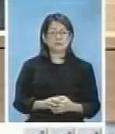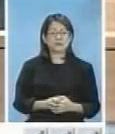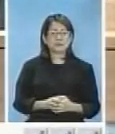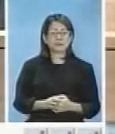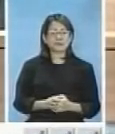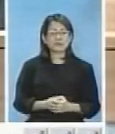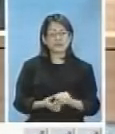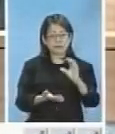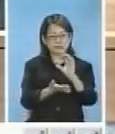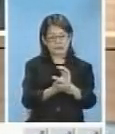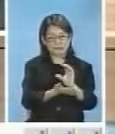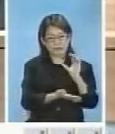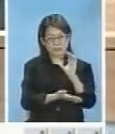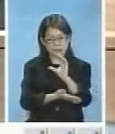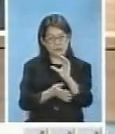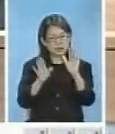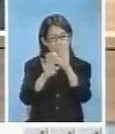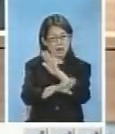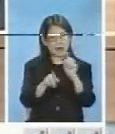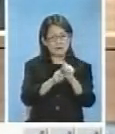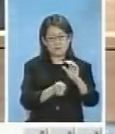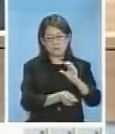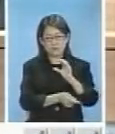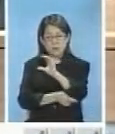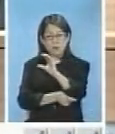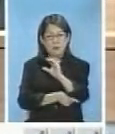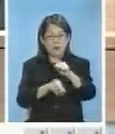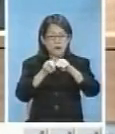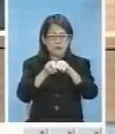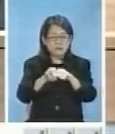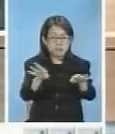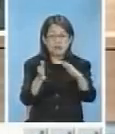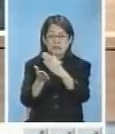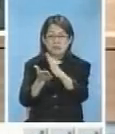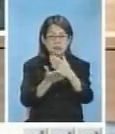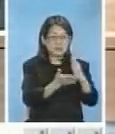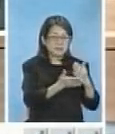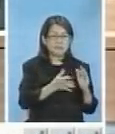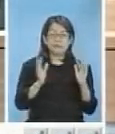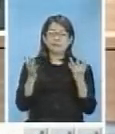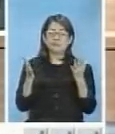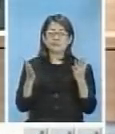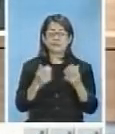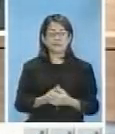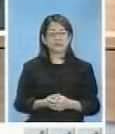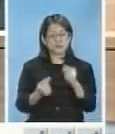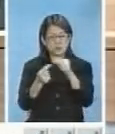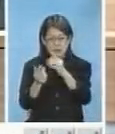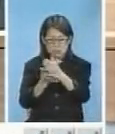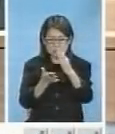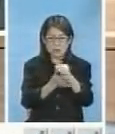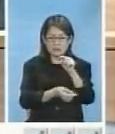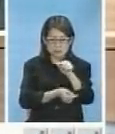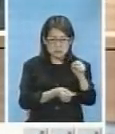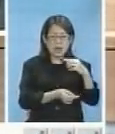การจัดงบประมาณค่อนข้างกระจุกตัวครับไม่ได้มีการกระจายไปยังหน่วยไปยังพื้นที่ที่มีความต้องการใน